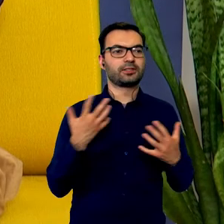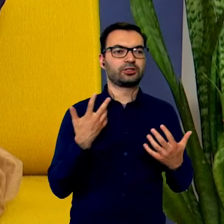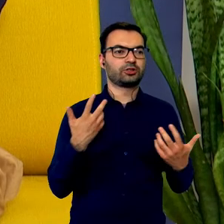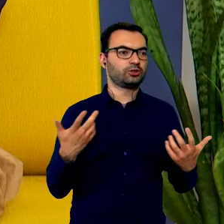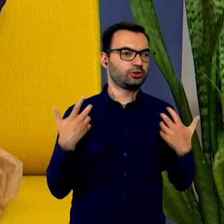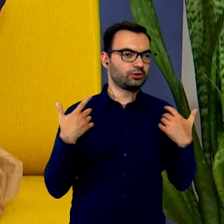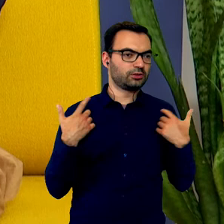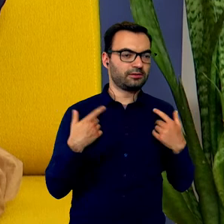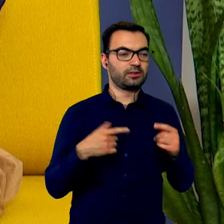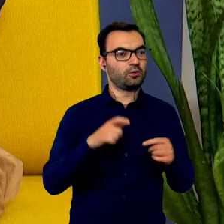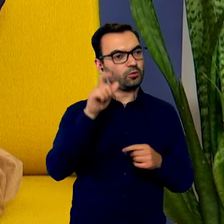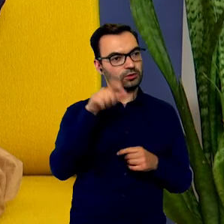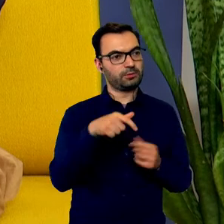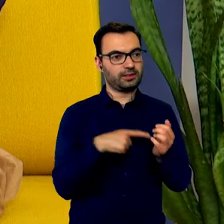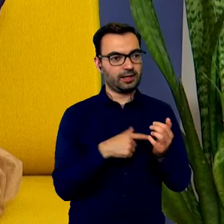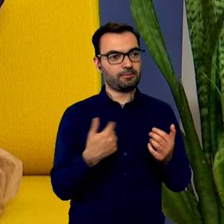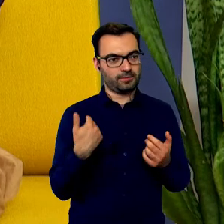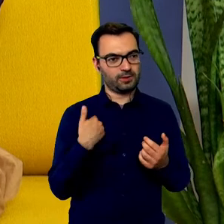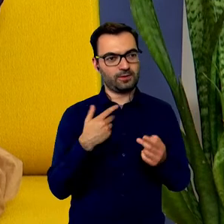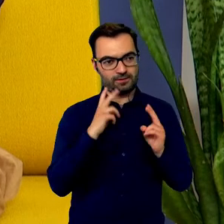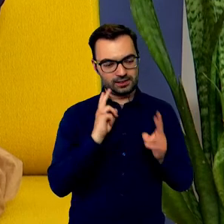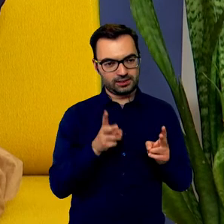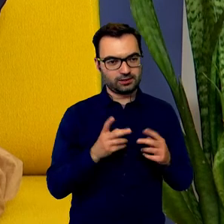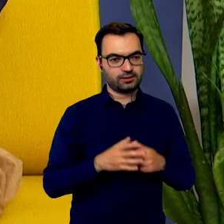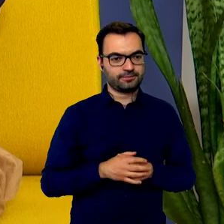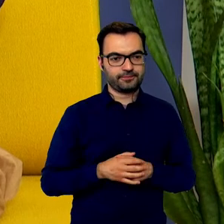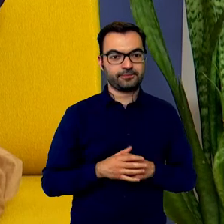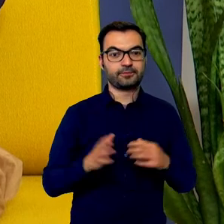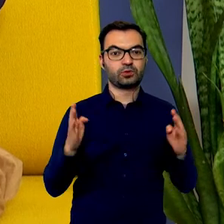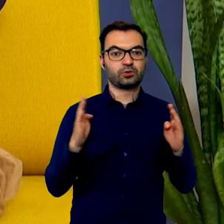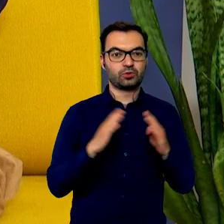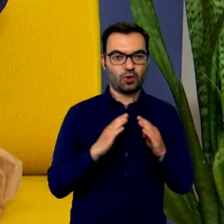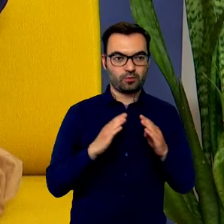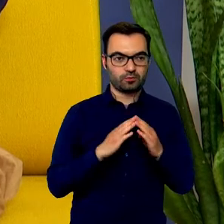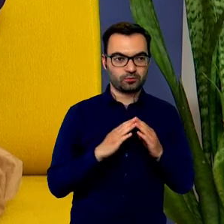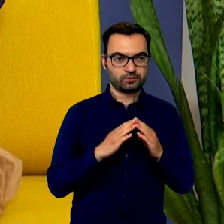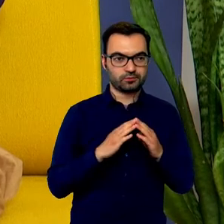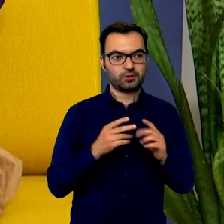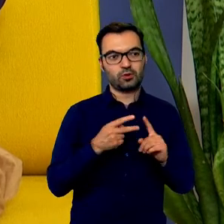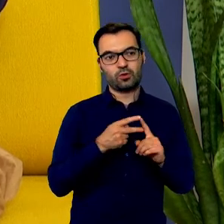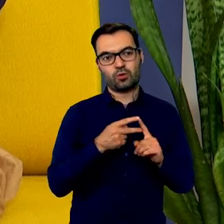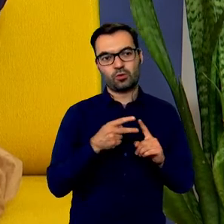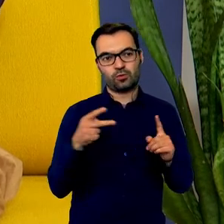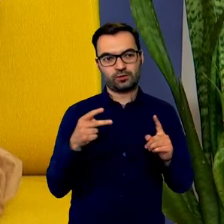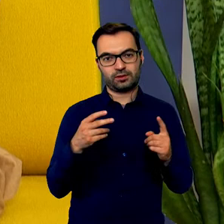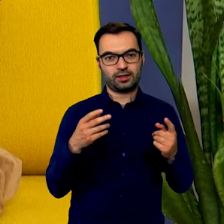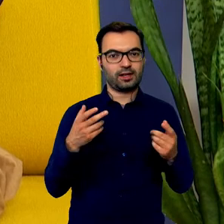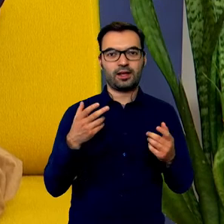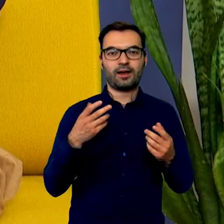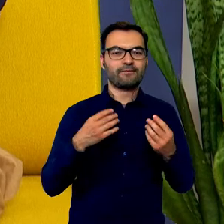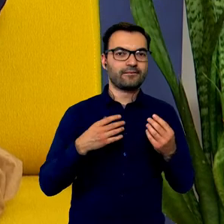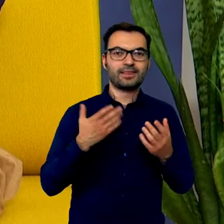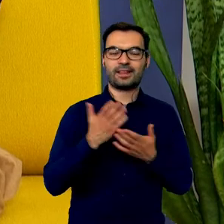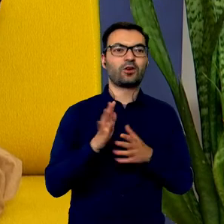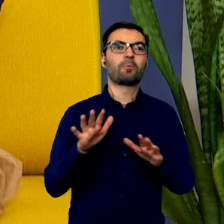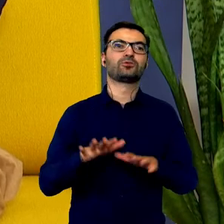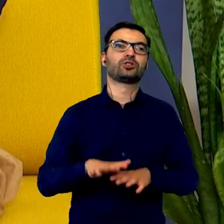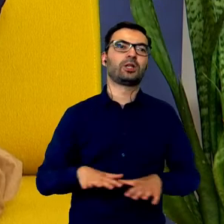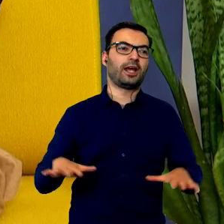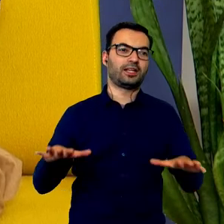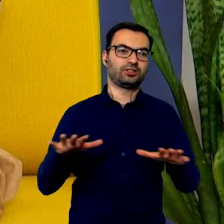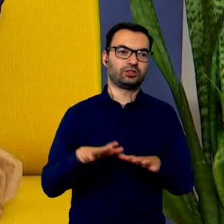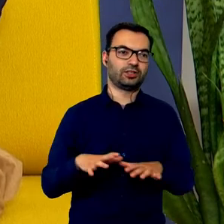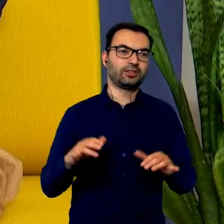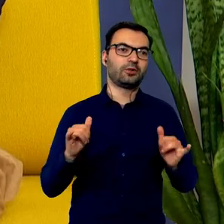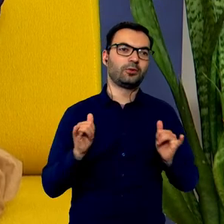pani przypadku tak rzeczywiście też jest, że dom znaczy więcej niż tylko przestrzeń, w której możemy bezpiecznie